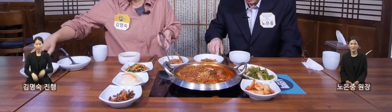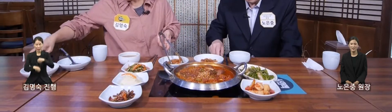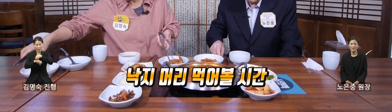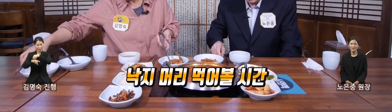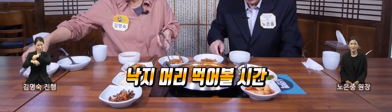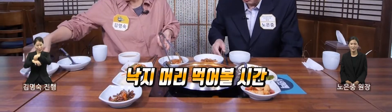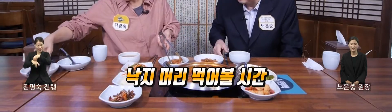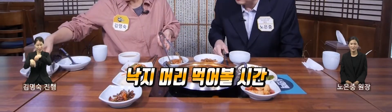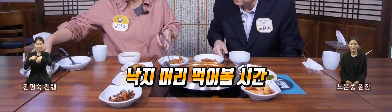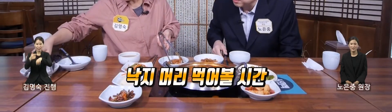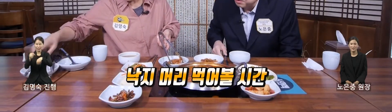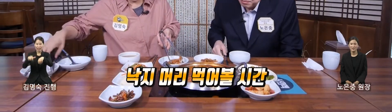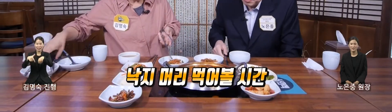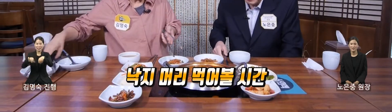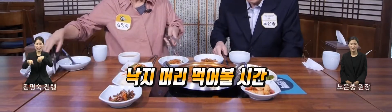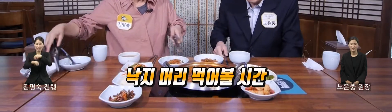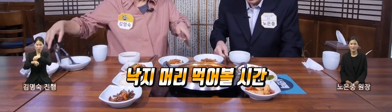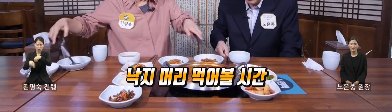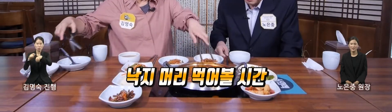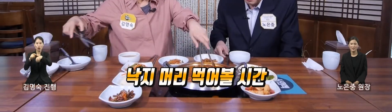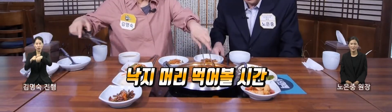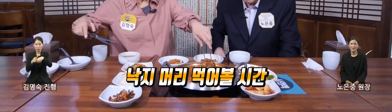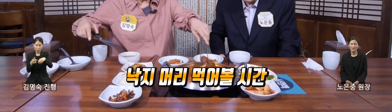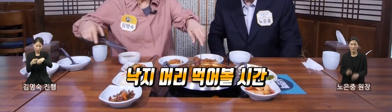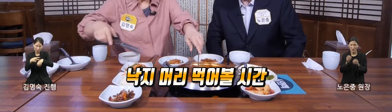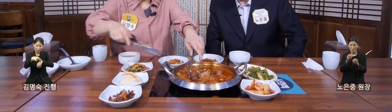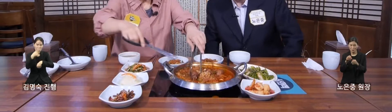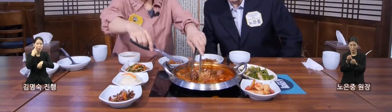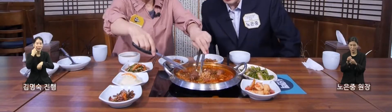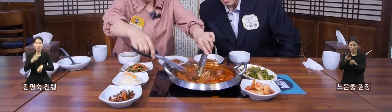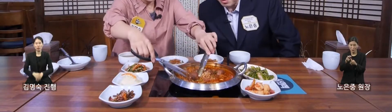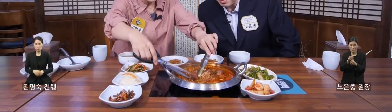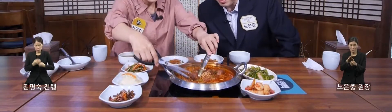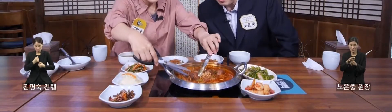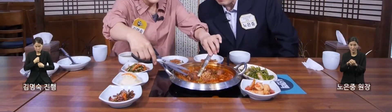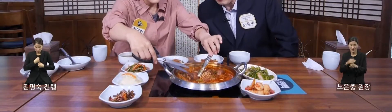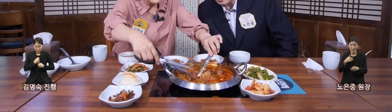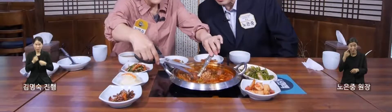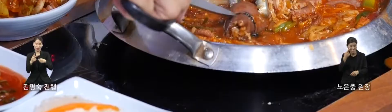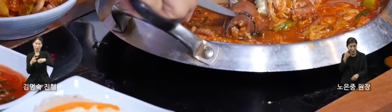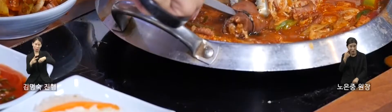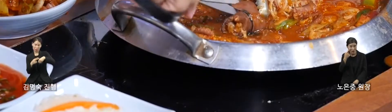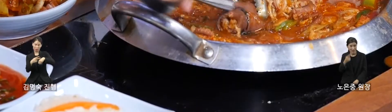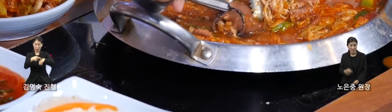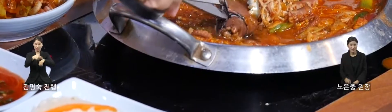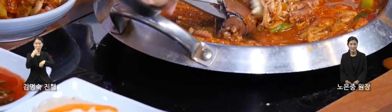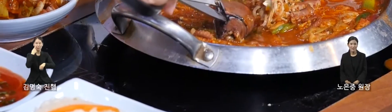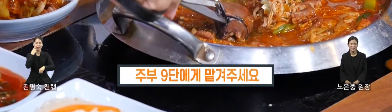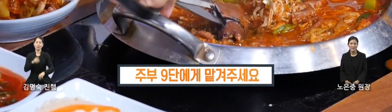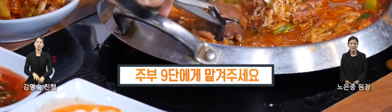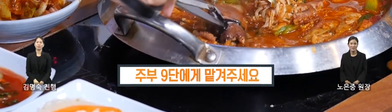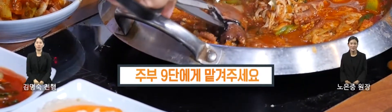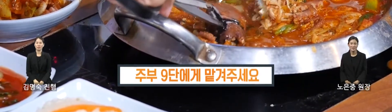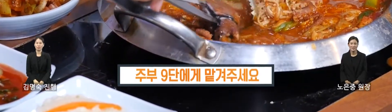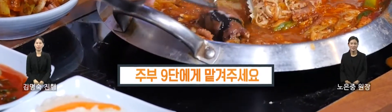한번 튀지 않을까요? 잘 익어서 조심해서 제가 한번 해볼까요? 해보겠습니다. 제가 또